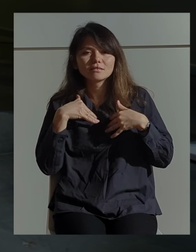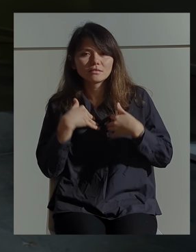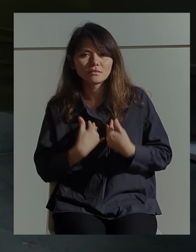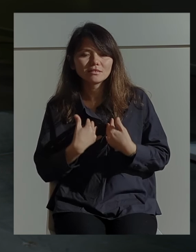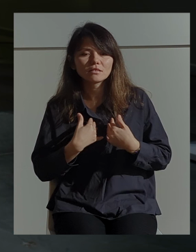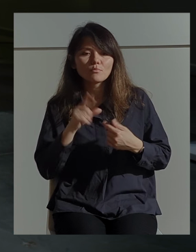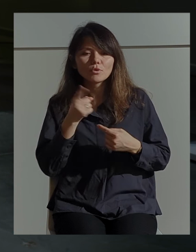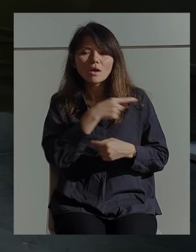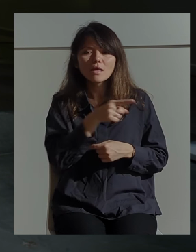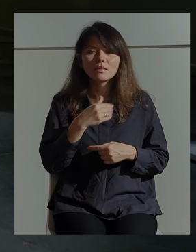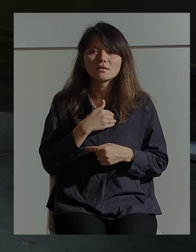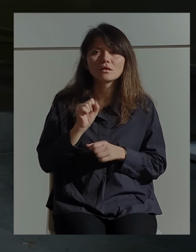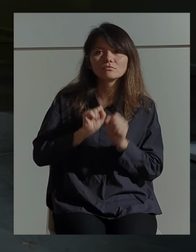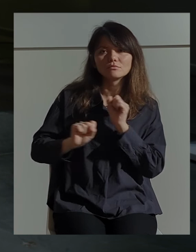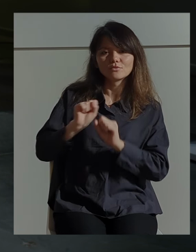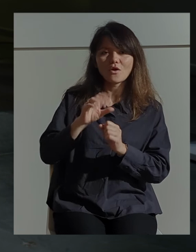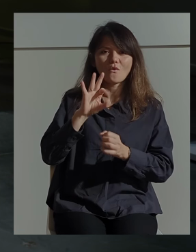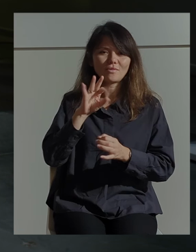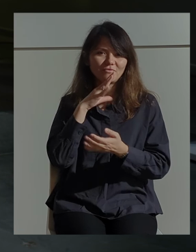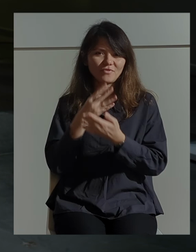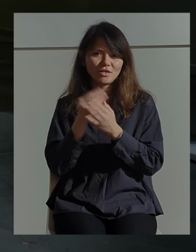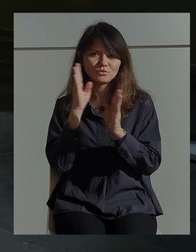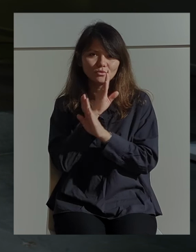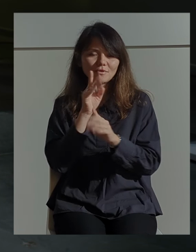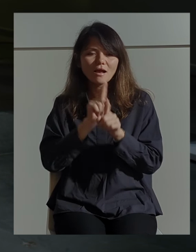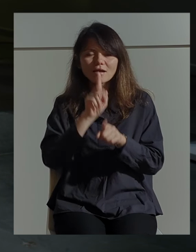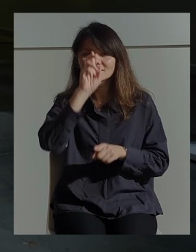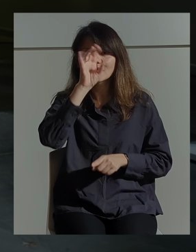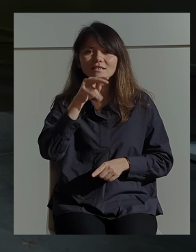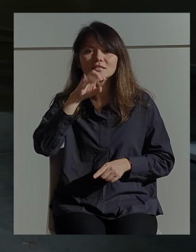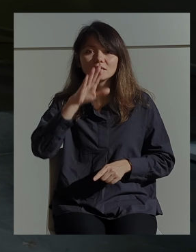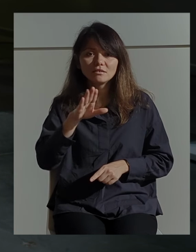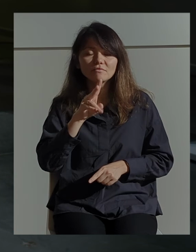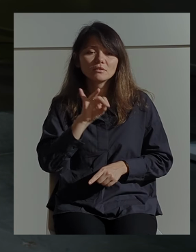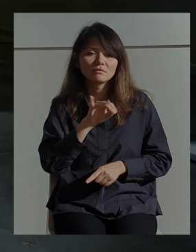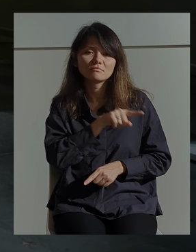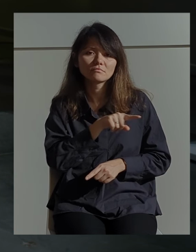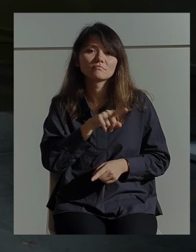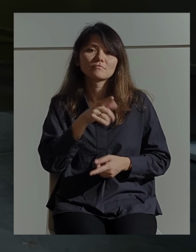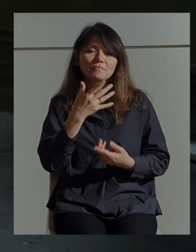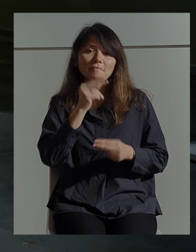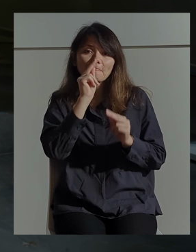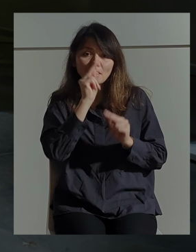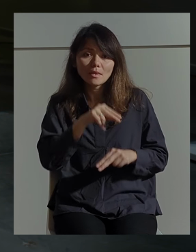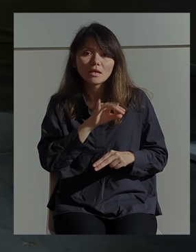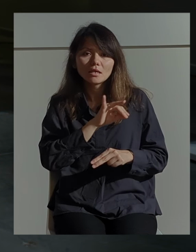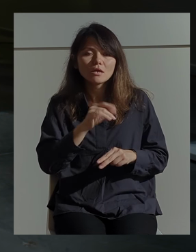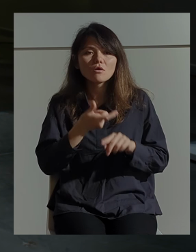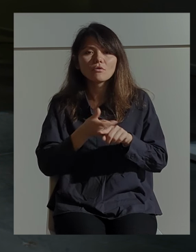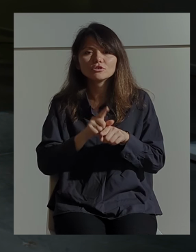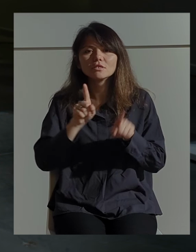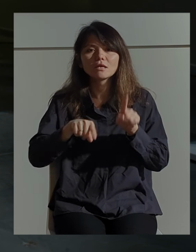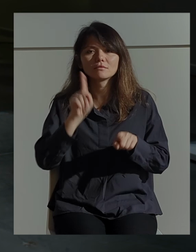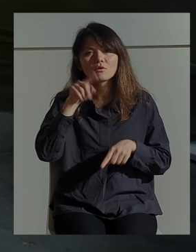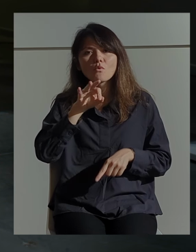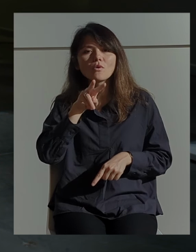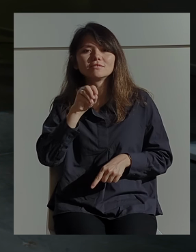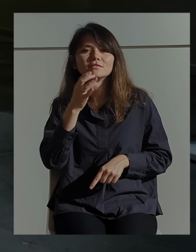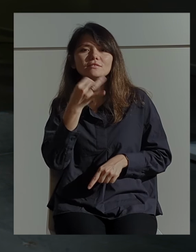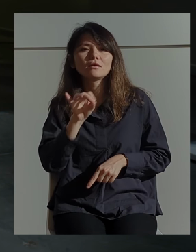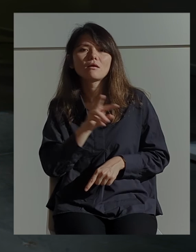уклониться от своей судьбы Как царь дип который за это поплатился и очень редко получается быть одиссеем который в общем-то